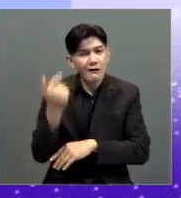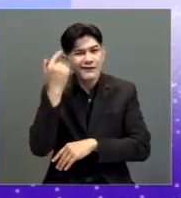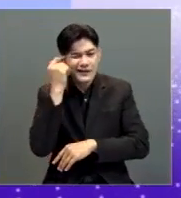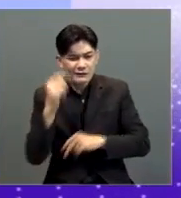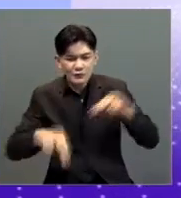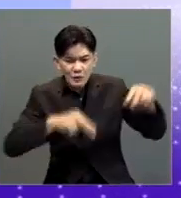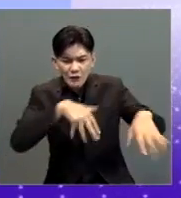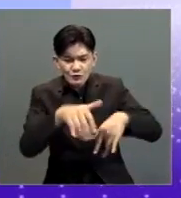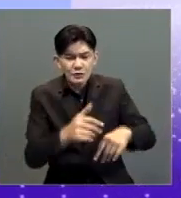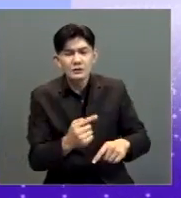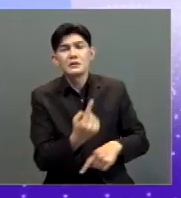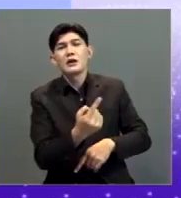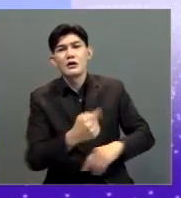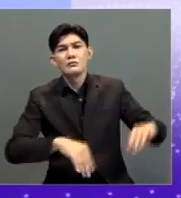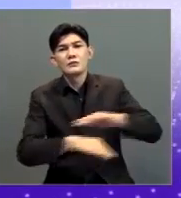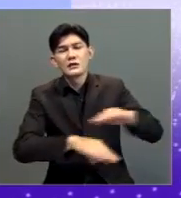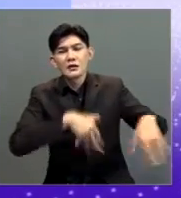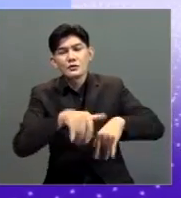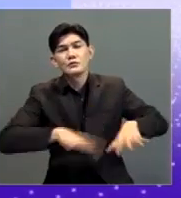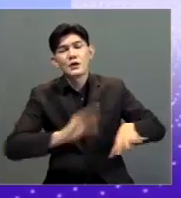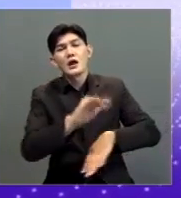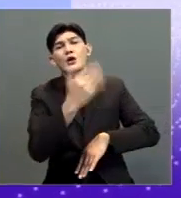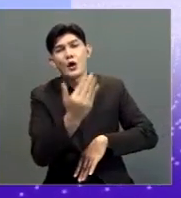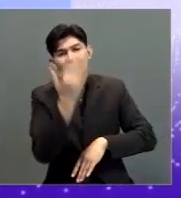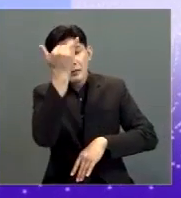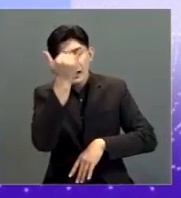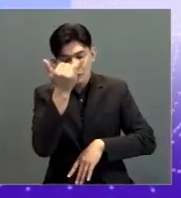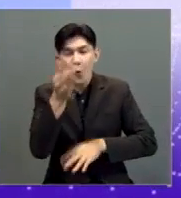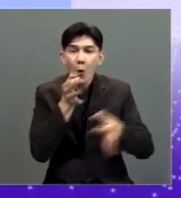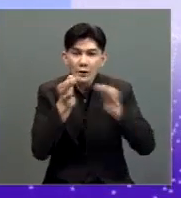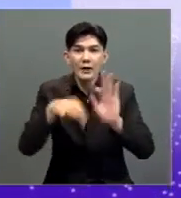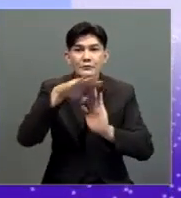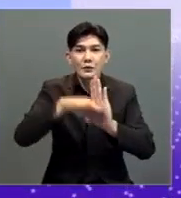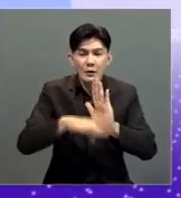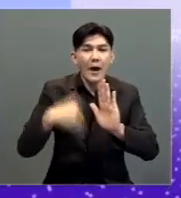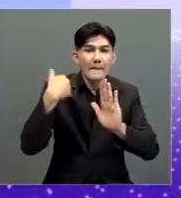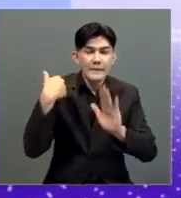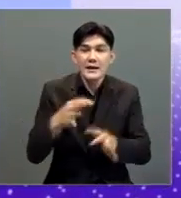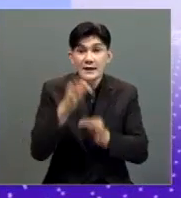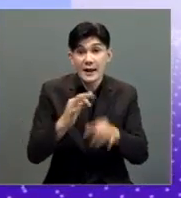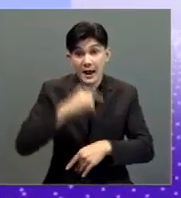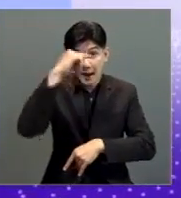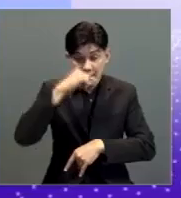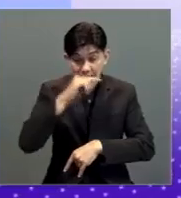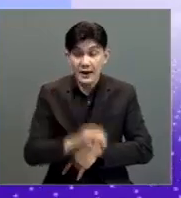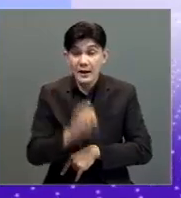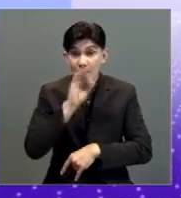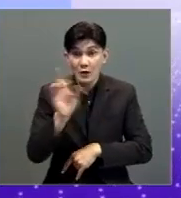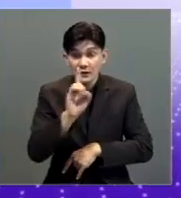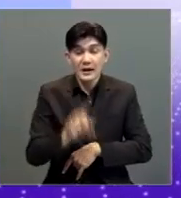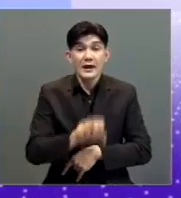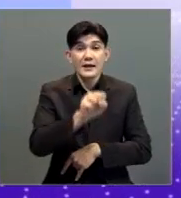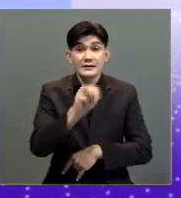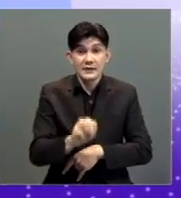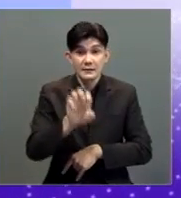มไม่ดูแลประชาชนรากหญ้าหรือว่าประชาชนทั่วไปก่อนก็มีคำอธิบายไม่ว่าจะเป็นจากทางธนาคารแห่งประเทศไทยบอกว่า